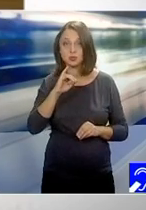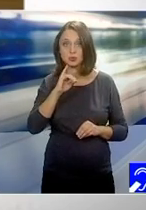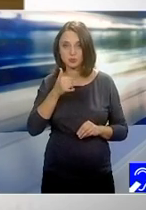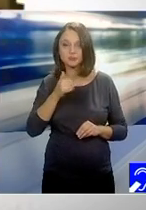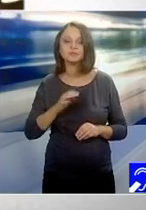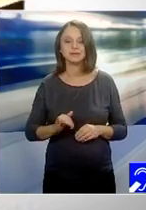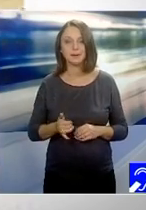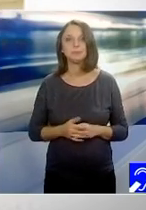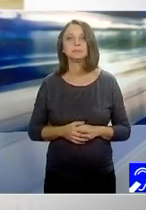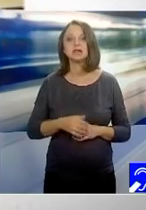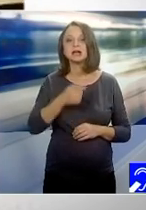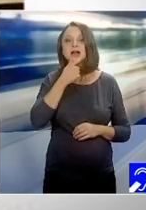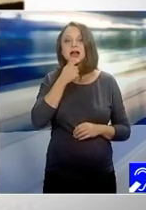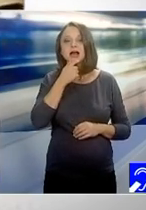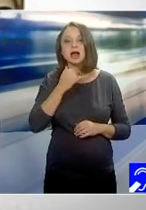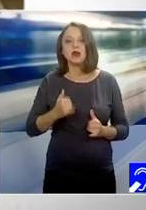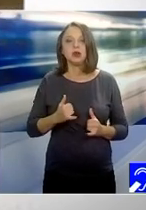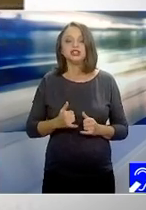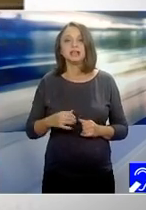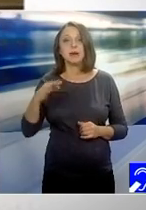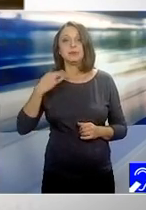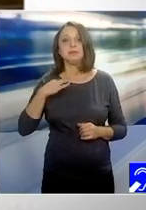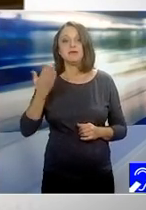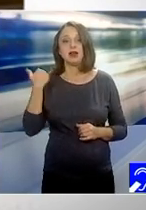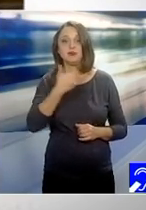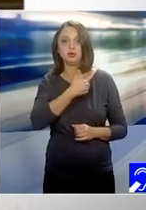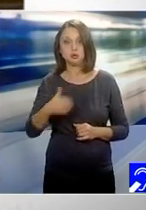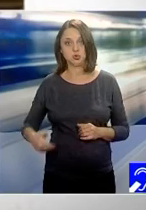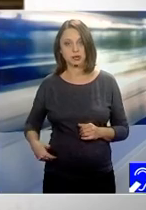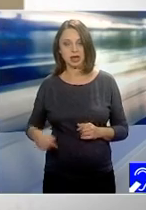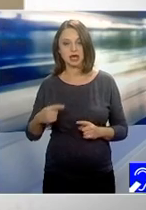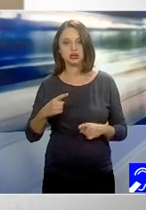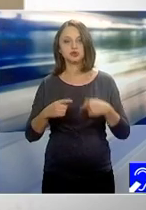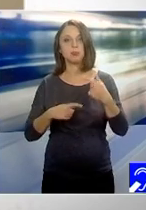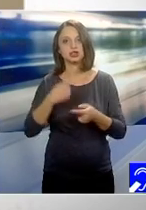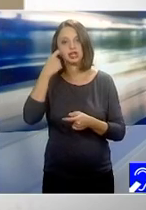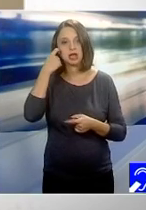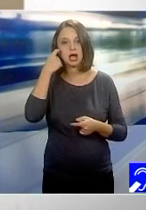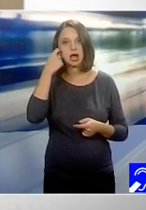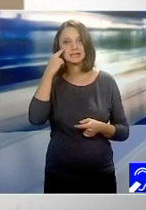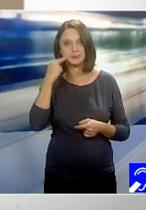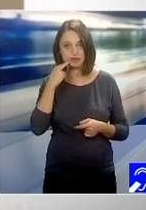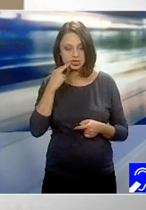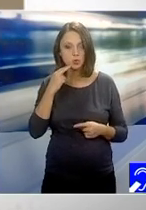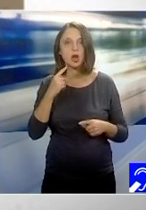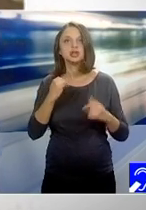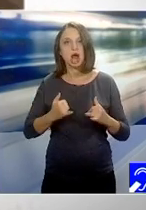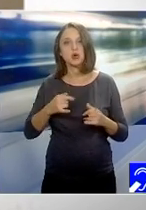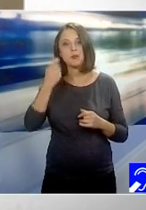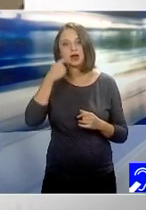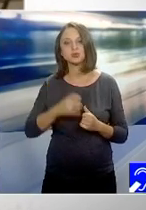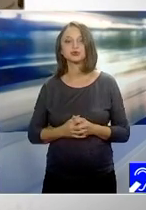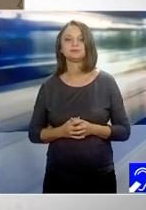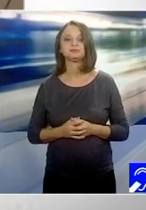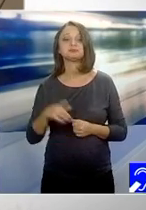a fost în primăvară la București, apoi a ajuns la Cluj și acum este la Sibiu și acum este la Cluj. Este